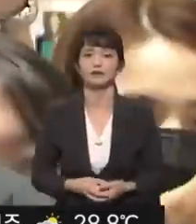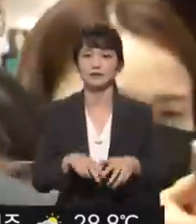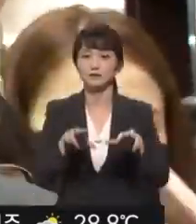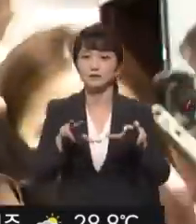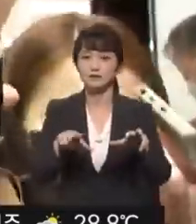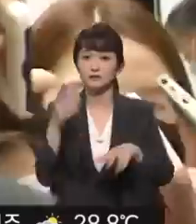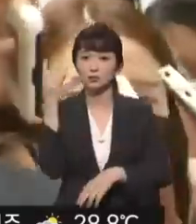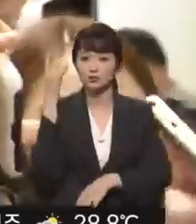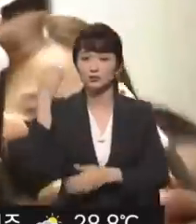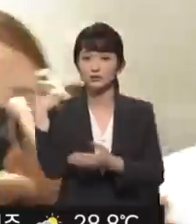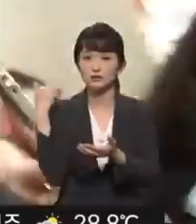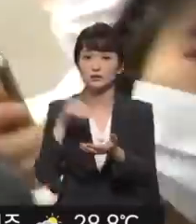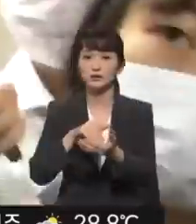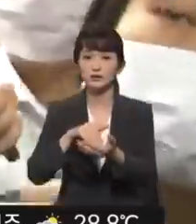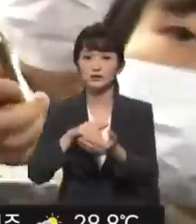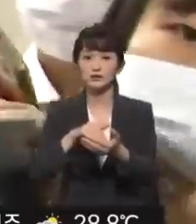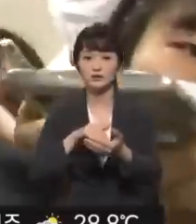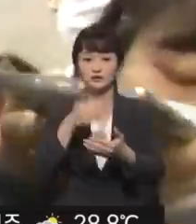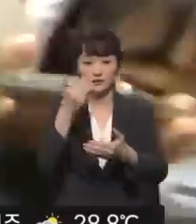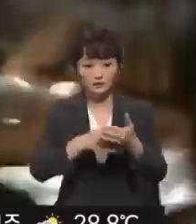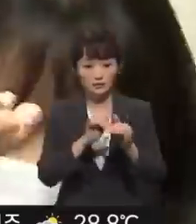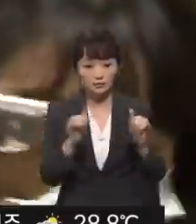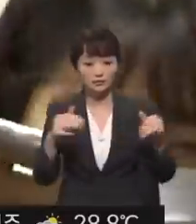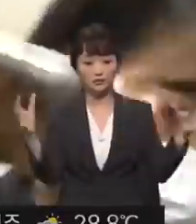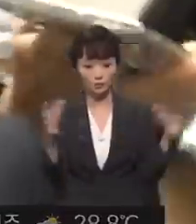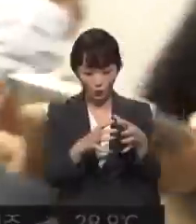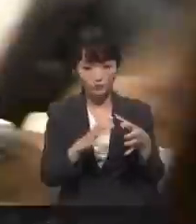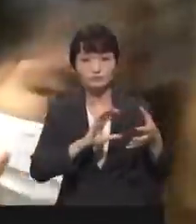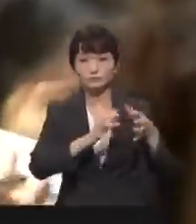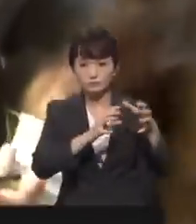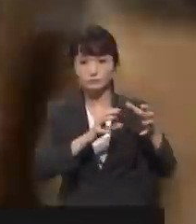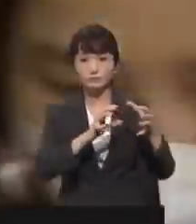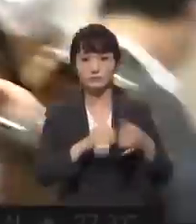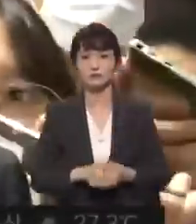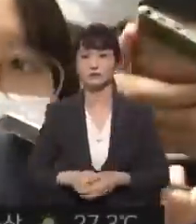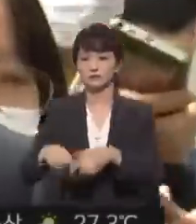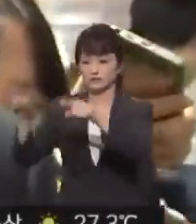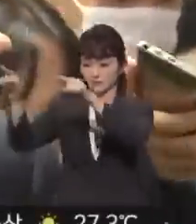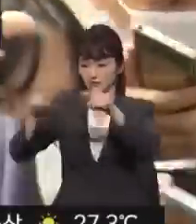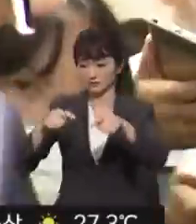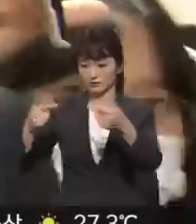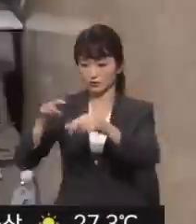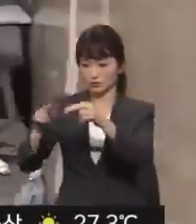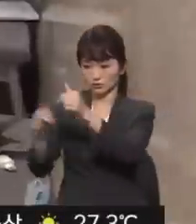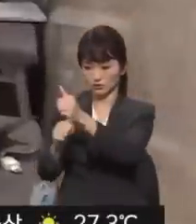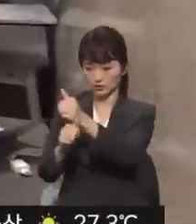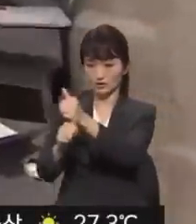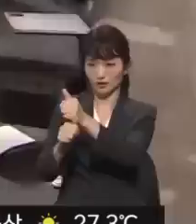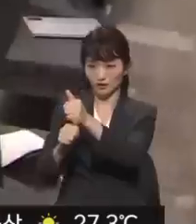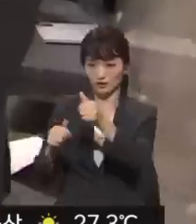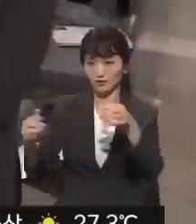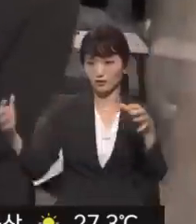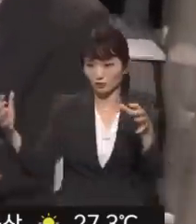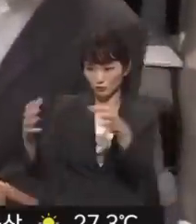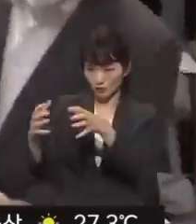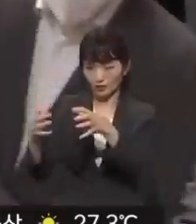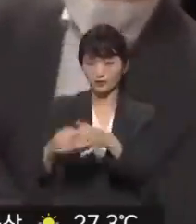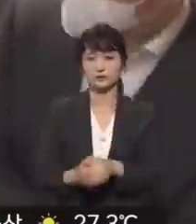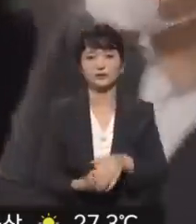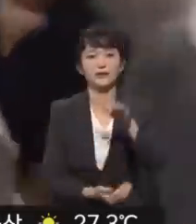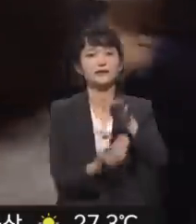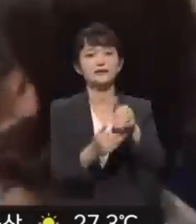지금도 그 원래대로 돌아가서 그 다음은 분들이 최고의 를 열고 요 거기서 전국위원회 를 빨리 개최를 해서 최고위원 보궐선거 하면